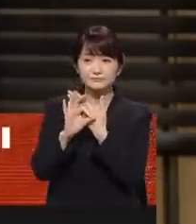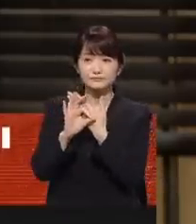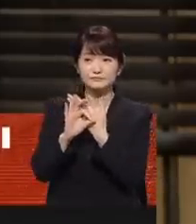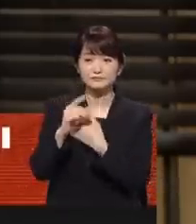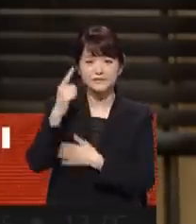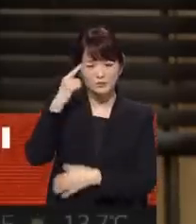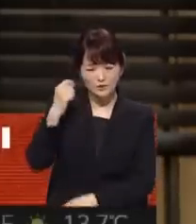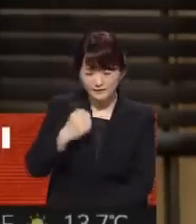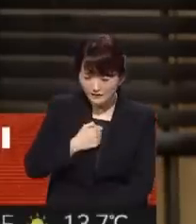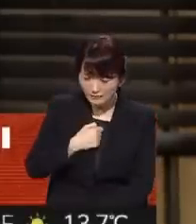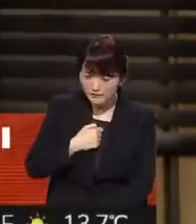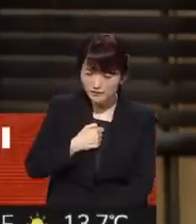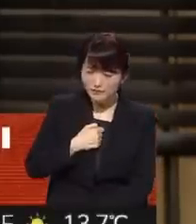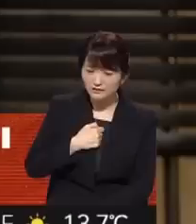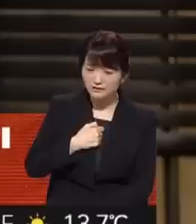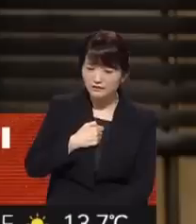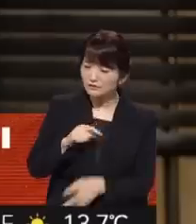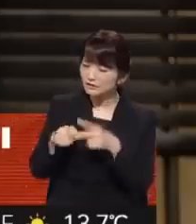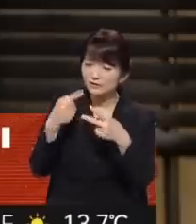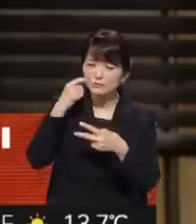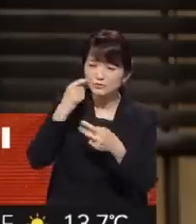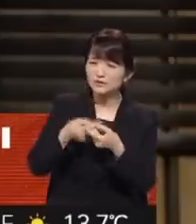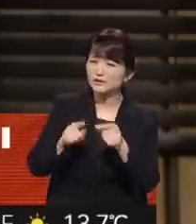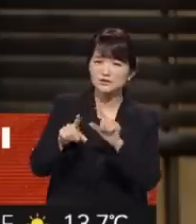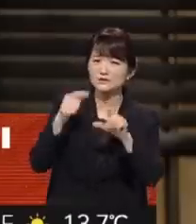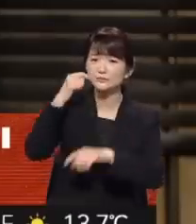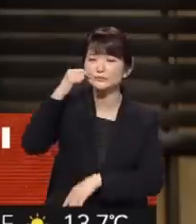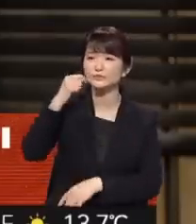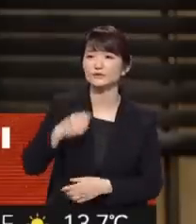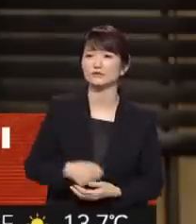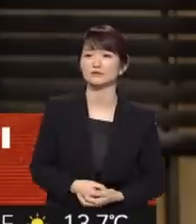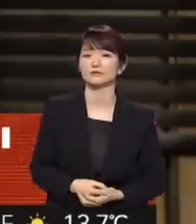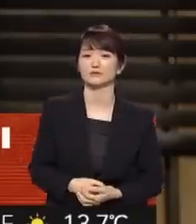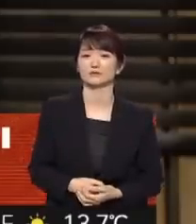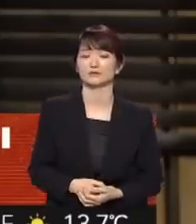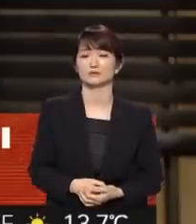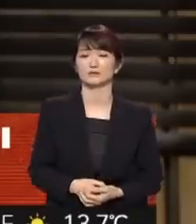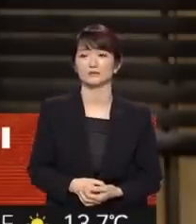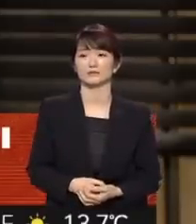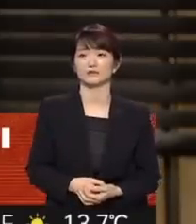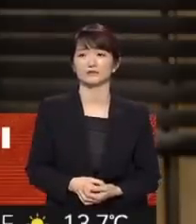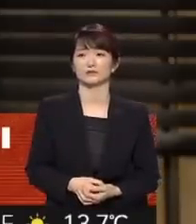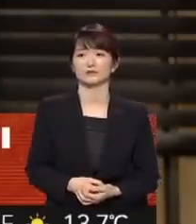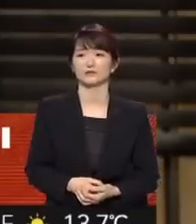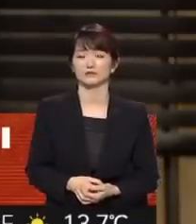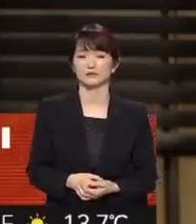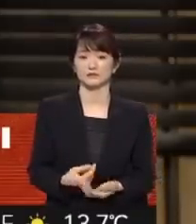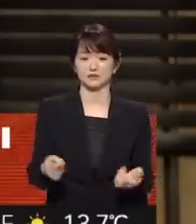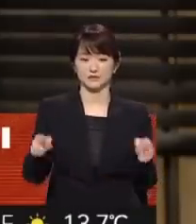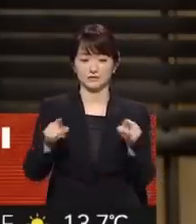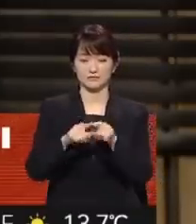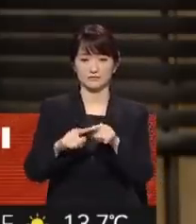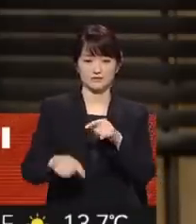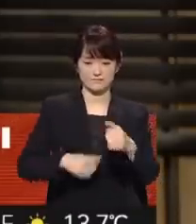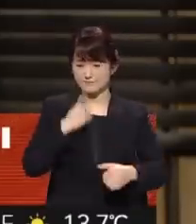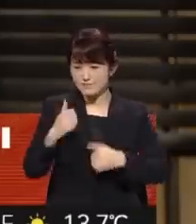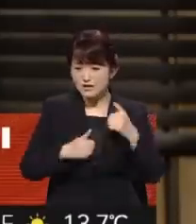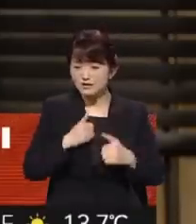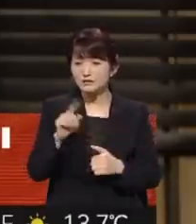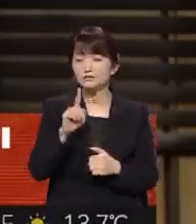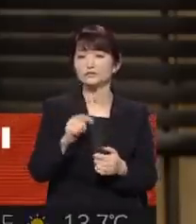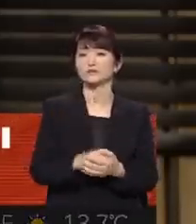답답하냐고, 말을 왜 그렇게 못 알아먹냐고, 같이 못 살겠다고 하면 일반적으로는 같이 화를 내거나 이렇게 되는데 이 남편 같은